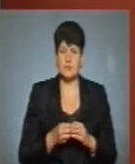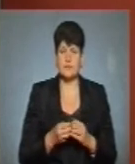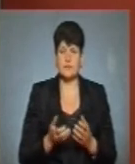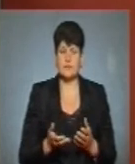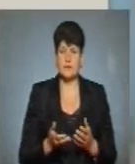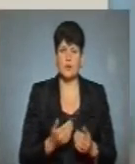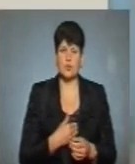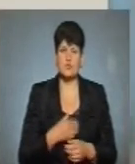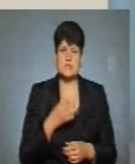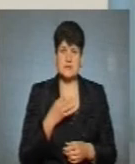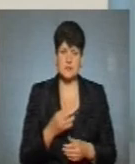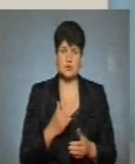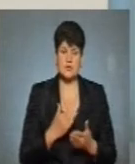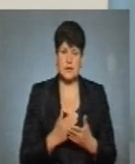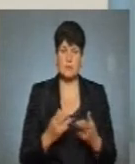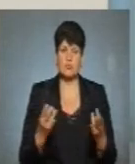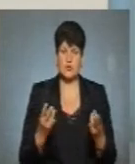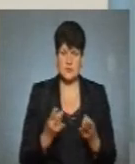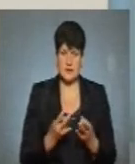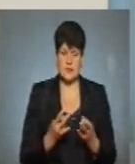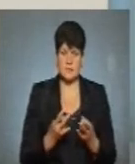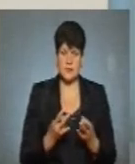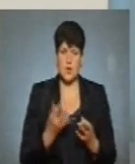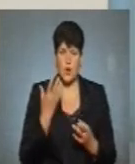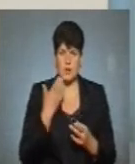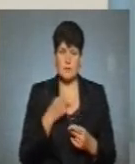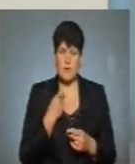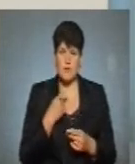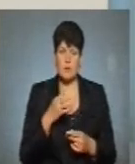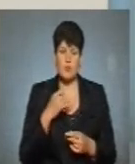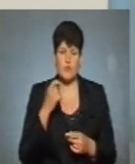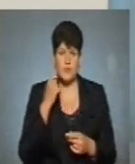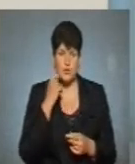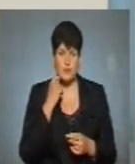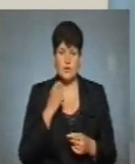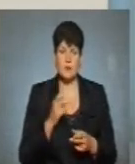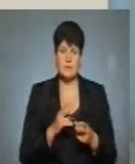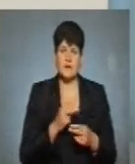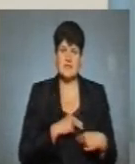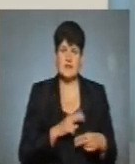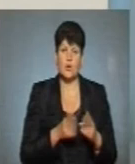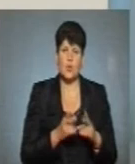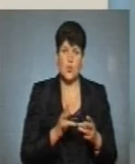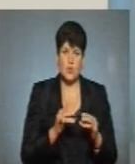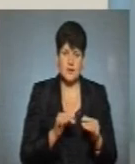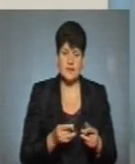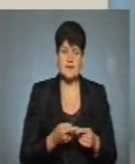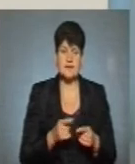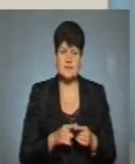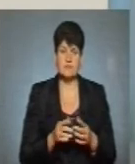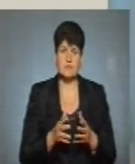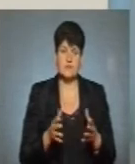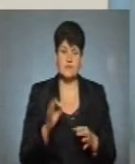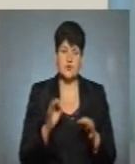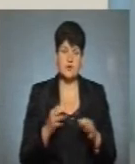Хочу сказати, що є потреба, коли ми говоримо про вікову категорію працівників кухні, це справді в основному, я знаю,